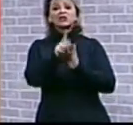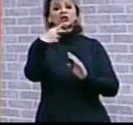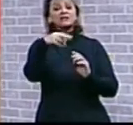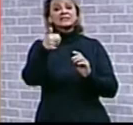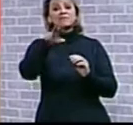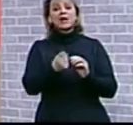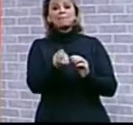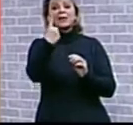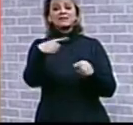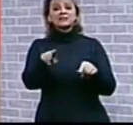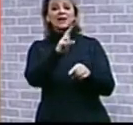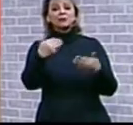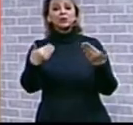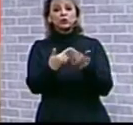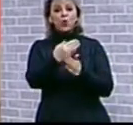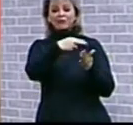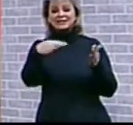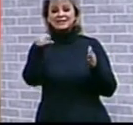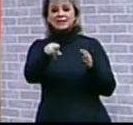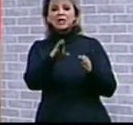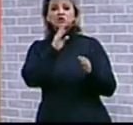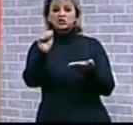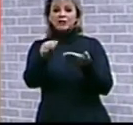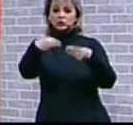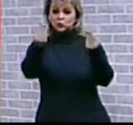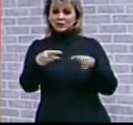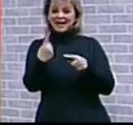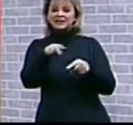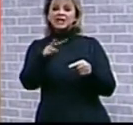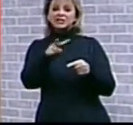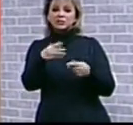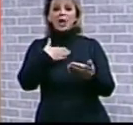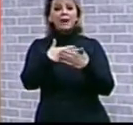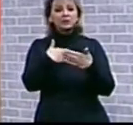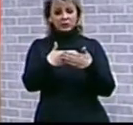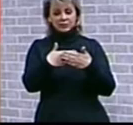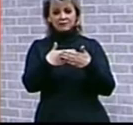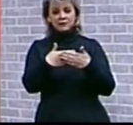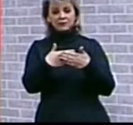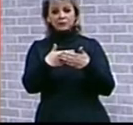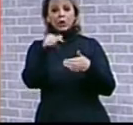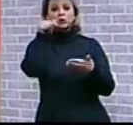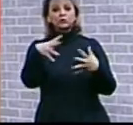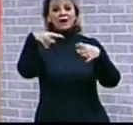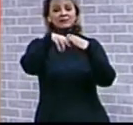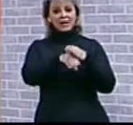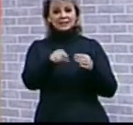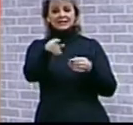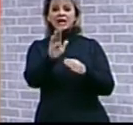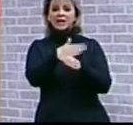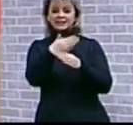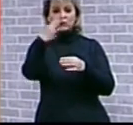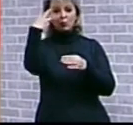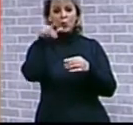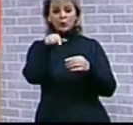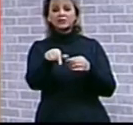века появился как бы новый тип женского журнала. Это литературно-общественный. Туда входил и раздел